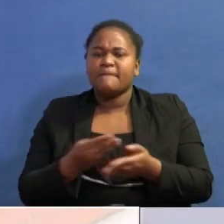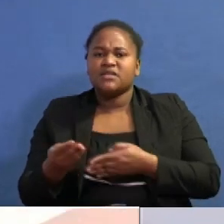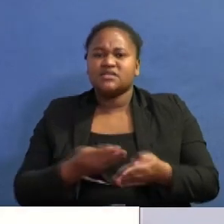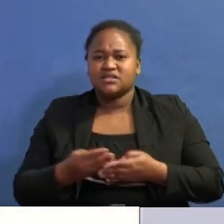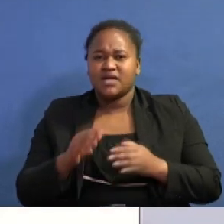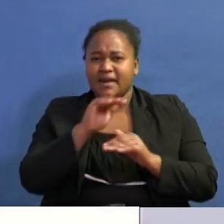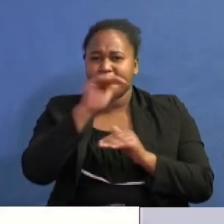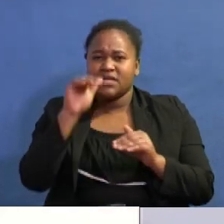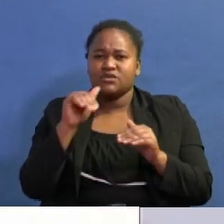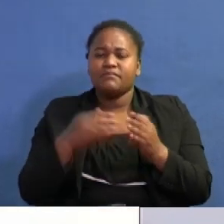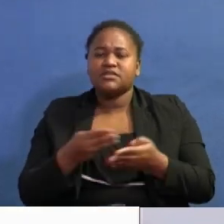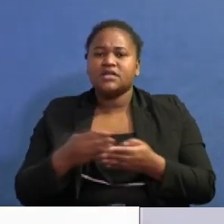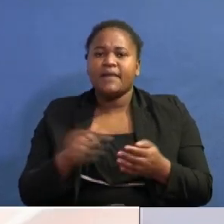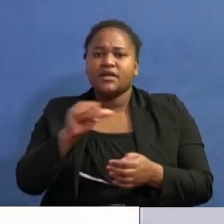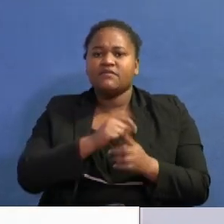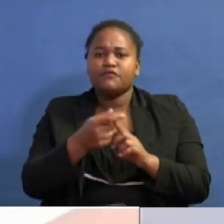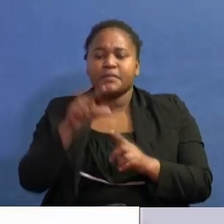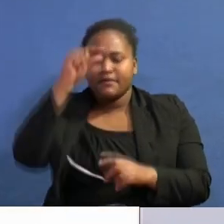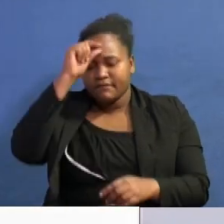zakati wananufaika na serikali.